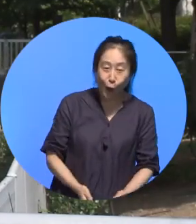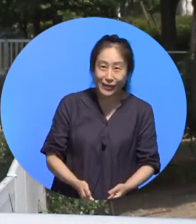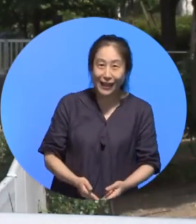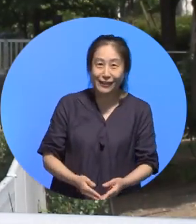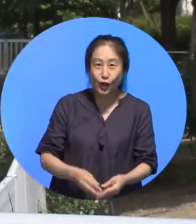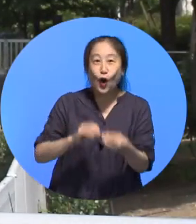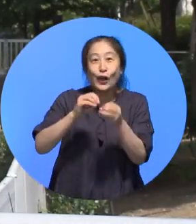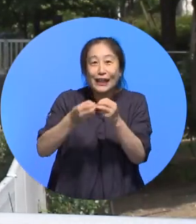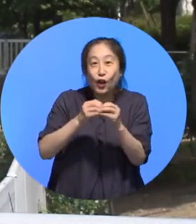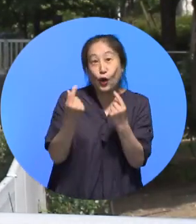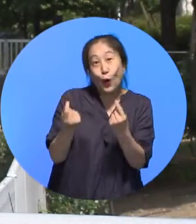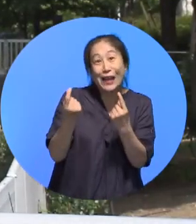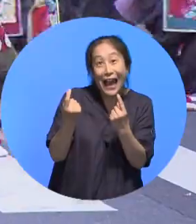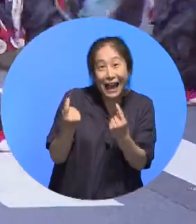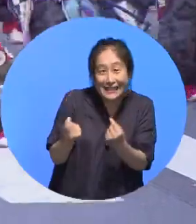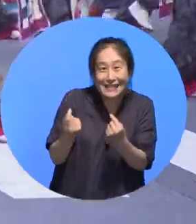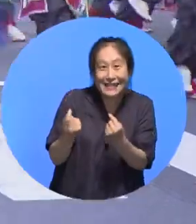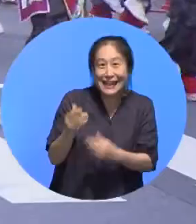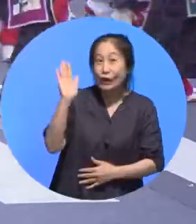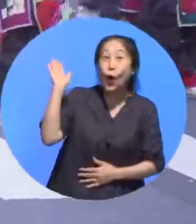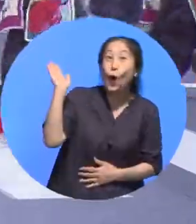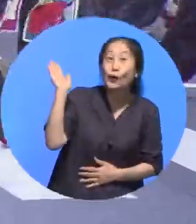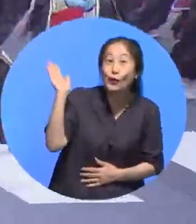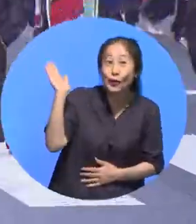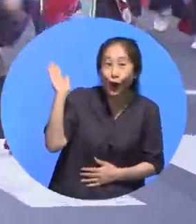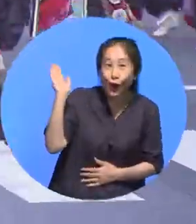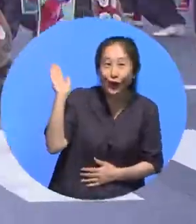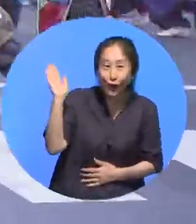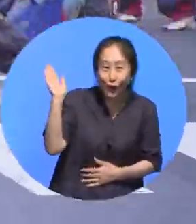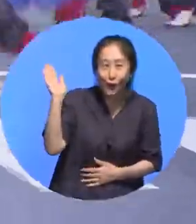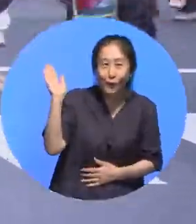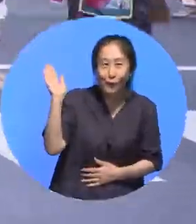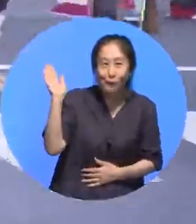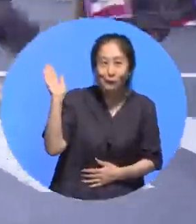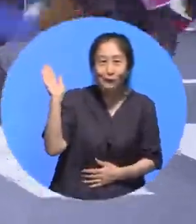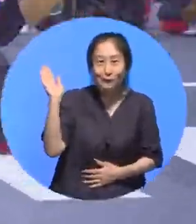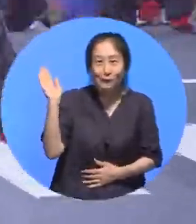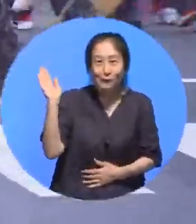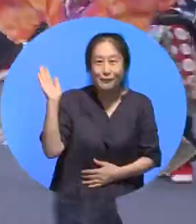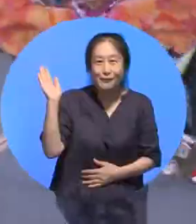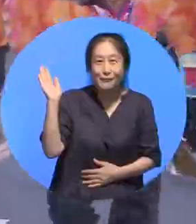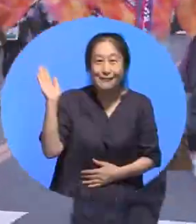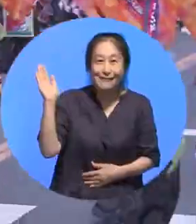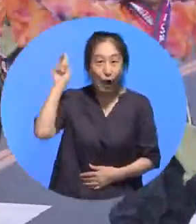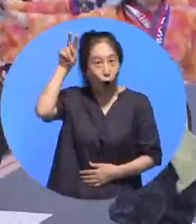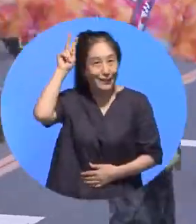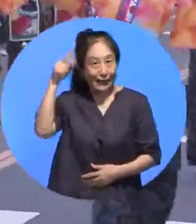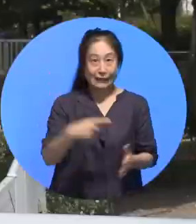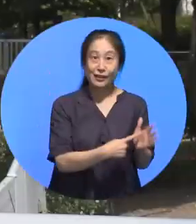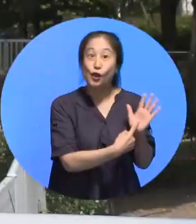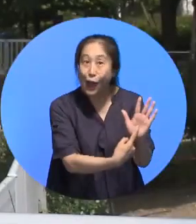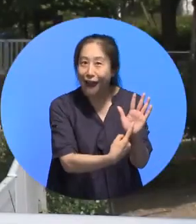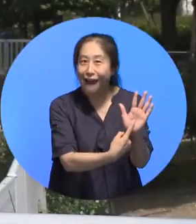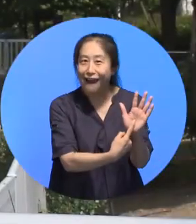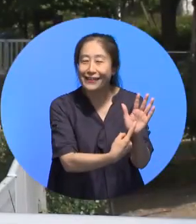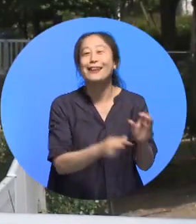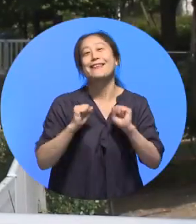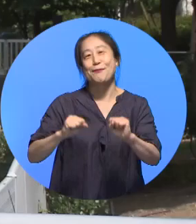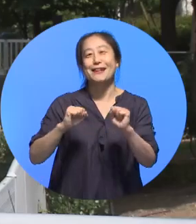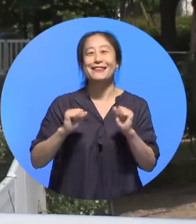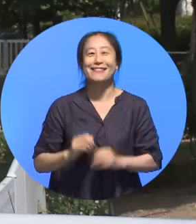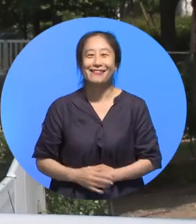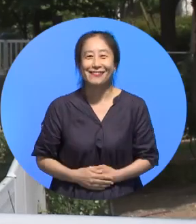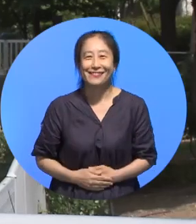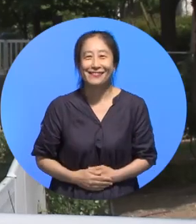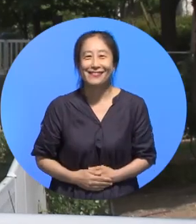とかあと帯に大阪らしいのをボンボンボンとシンボリックに作ったりしてもう大阪どやみたいな